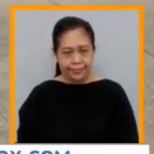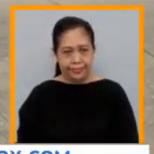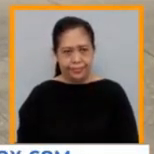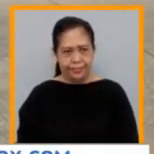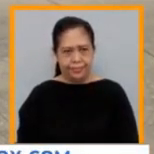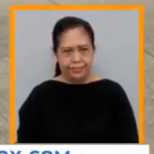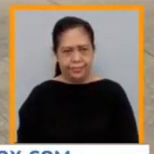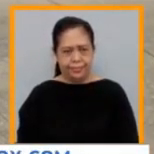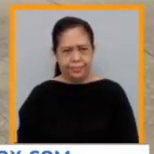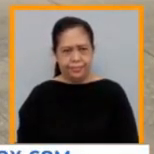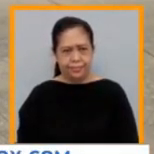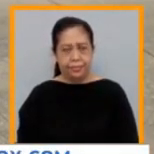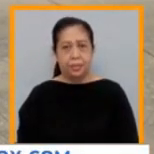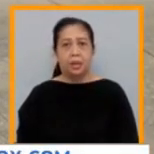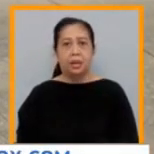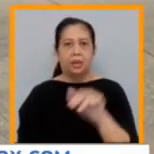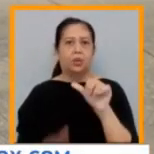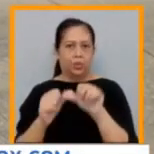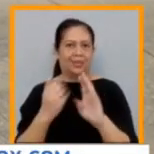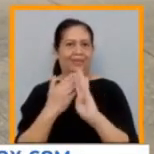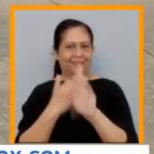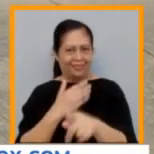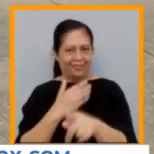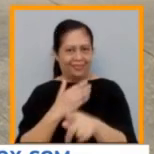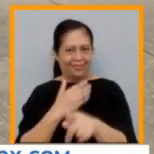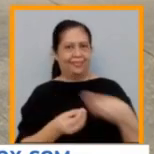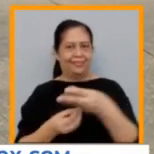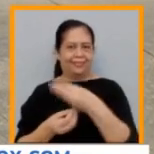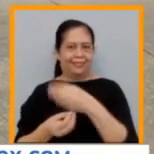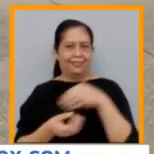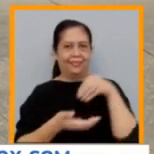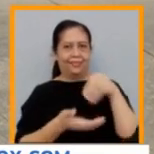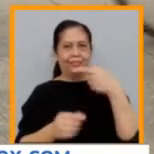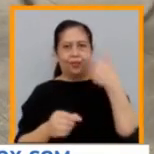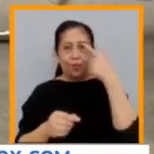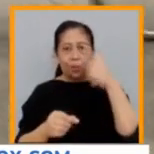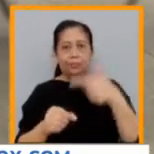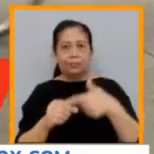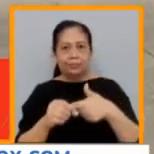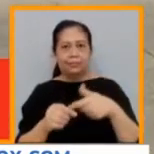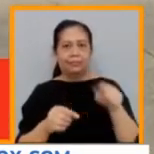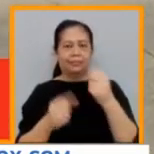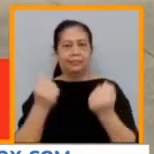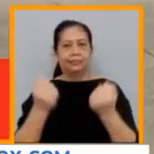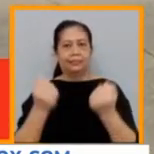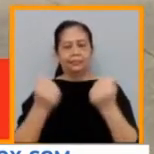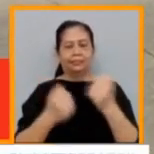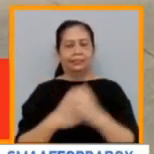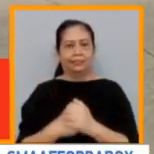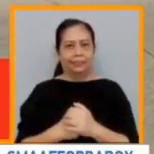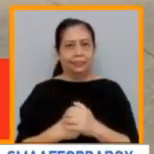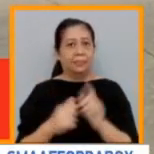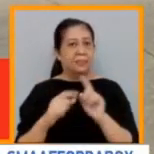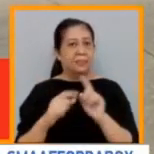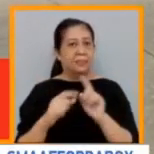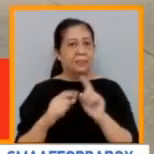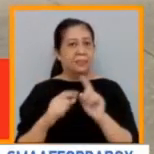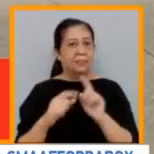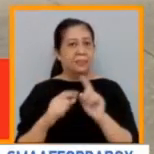Igan, tuloy na uli yung pamimigay ng fuel subsidy para sa mga chauffeur ng pampublikong sasakyan. Pero sabi ng mga